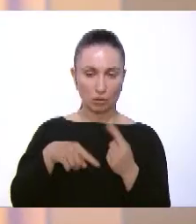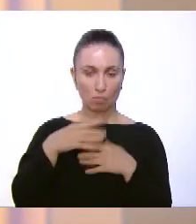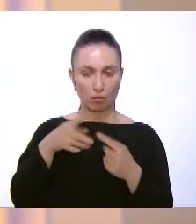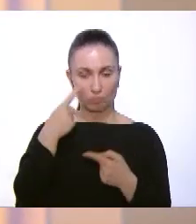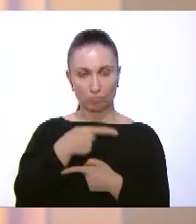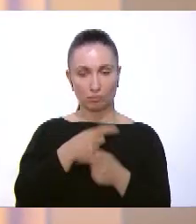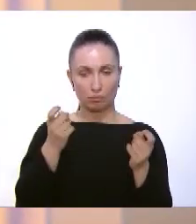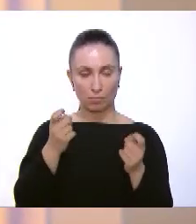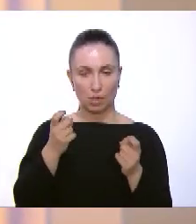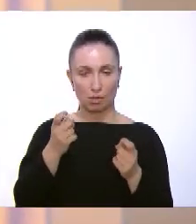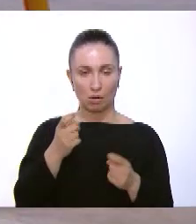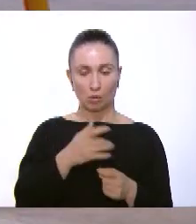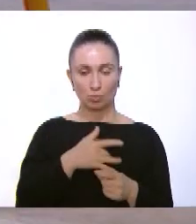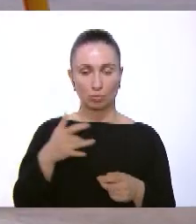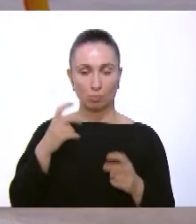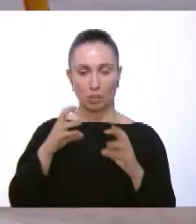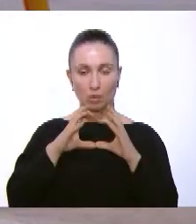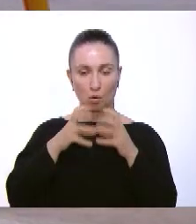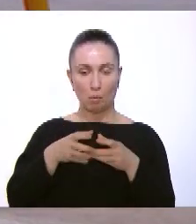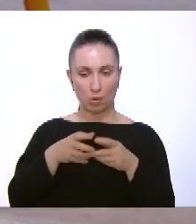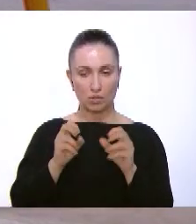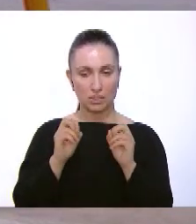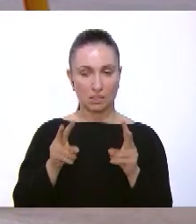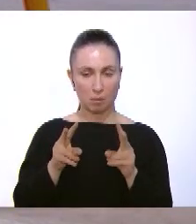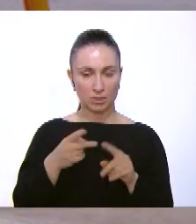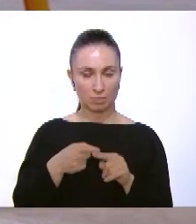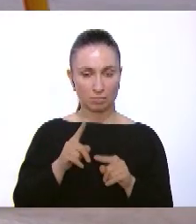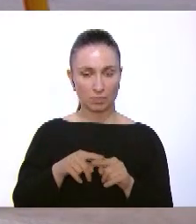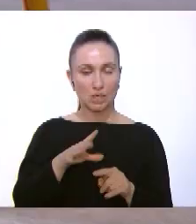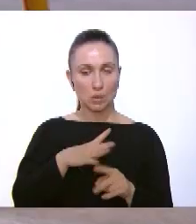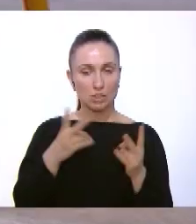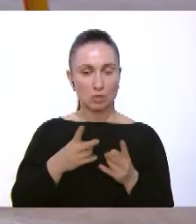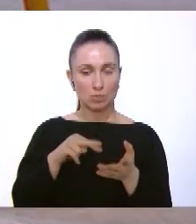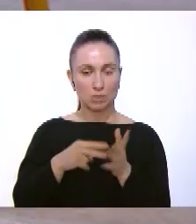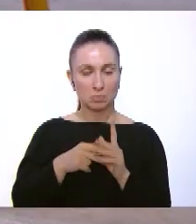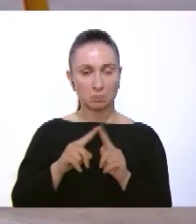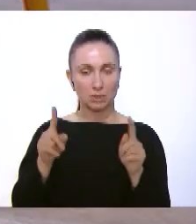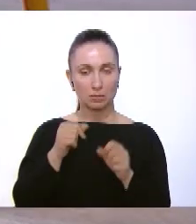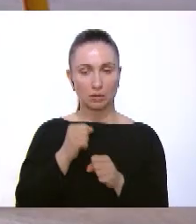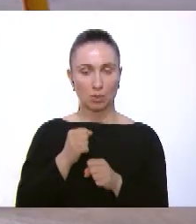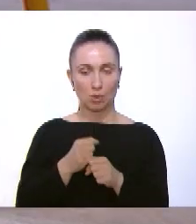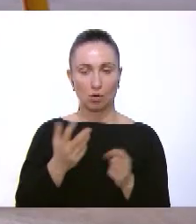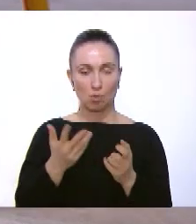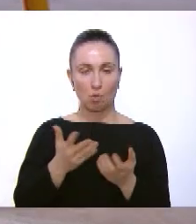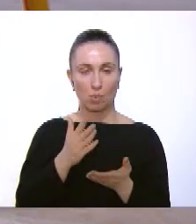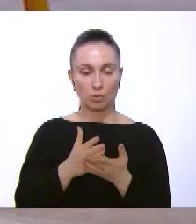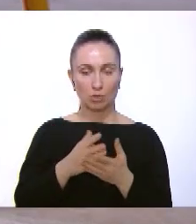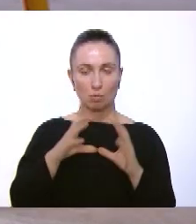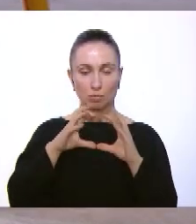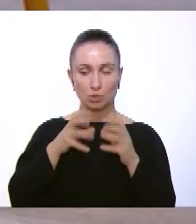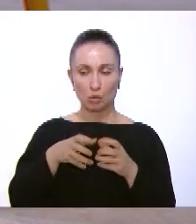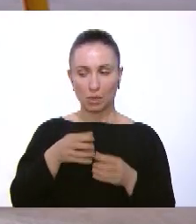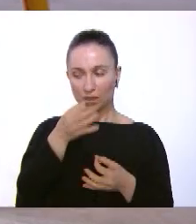გამოაცხადა ტუბერკულოზი გლობალურ საფრთხედ. საჭირო იყო ისეთი სტრატეგიის შექმნა, რომელიც